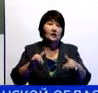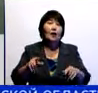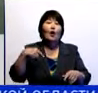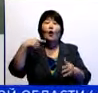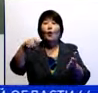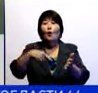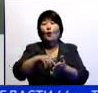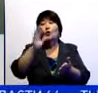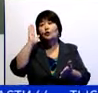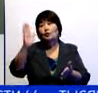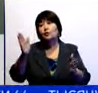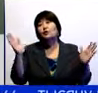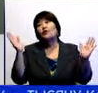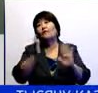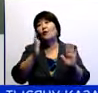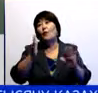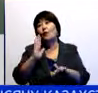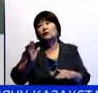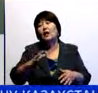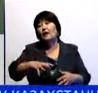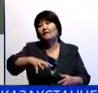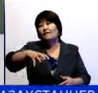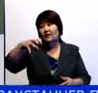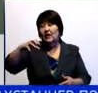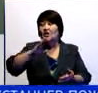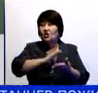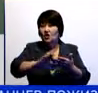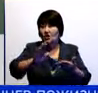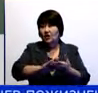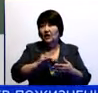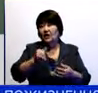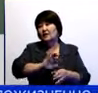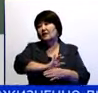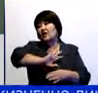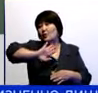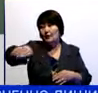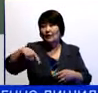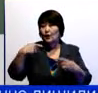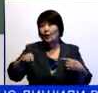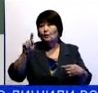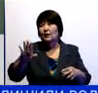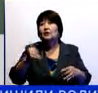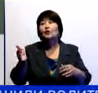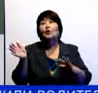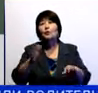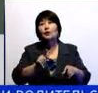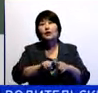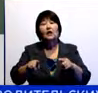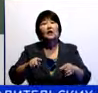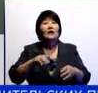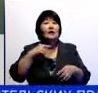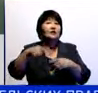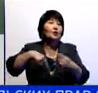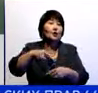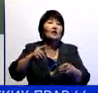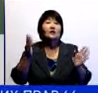город будет воздух вытягивать, чистить и перенаправлять. В том месте, где уже проходит естественная циркуляция воздуха,